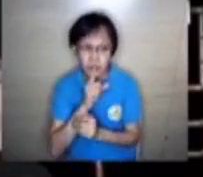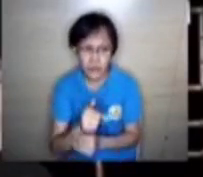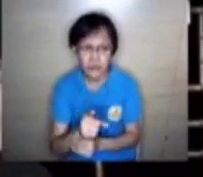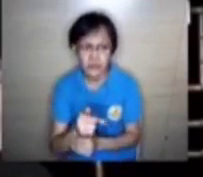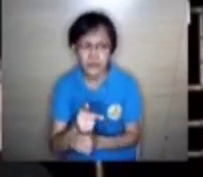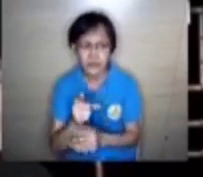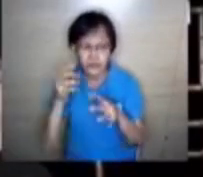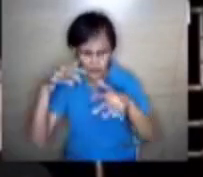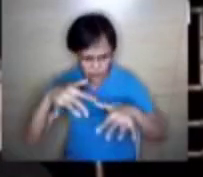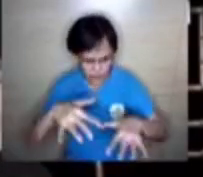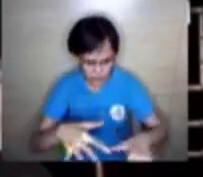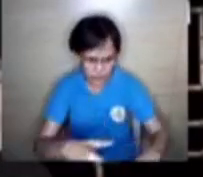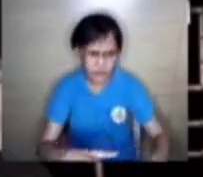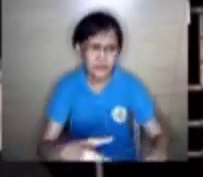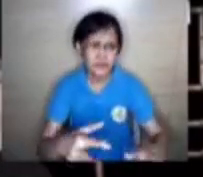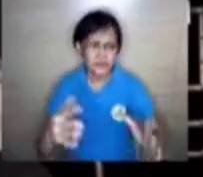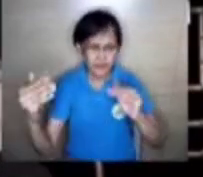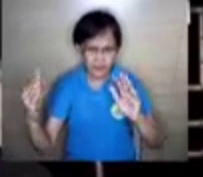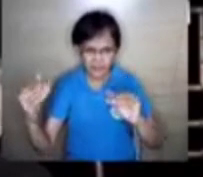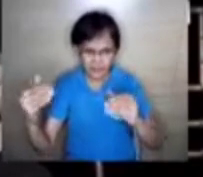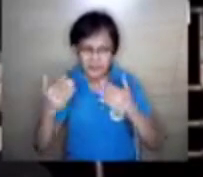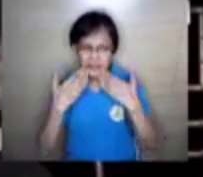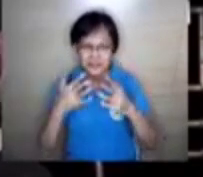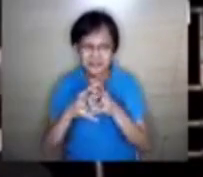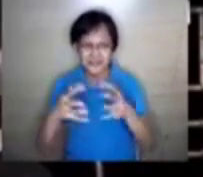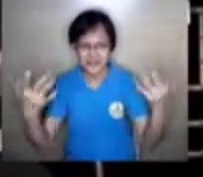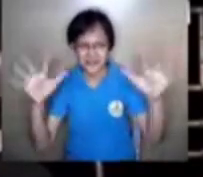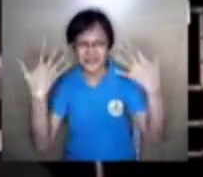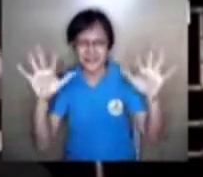umaagos ang pag-asa. Maraming salamat po.